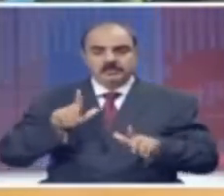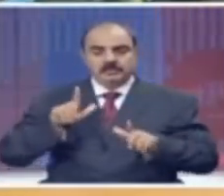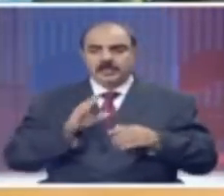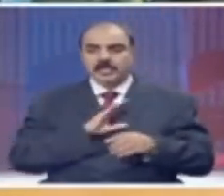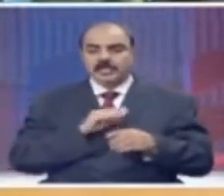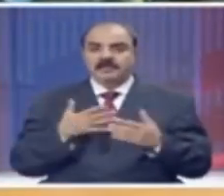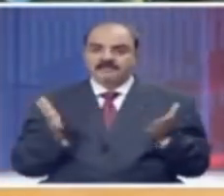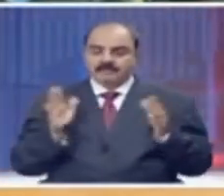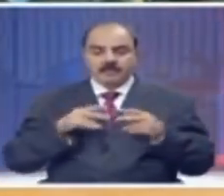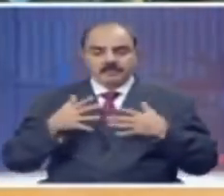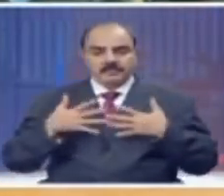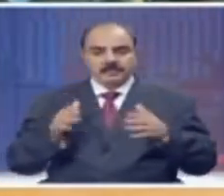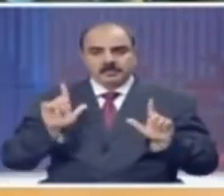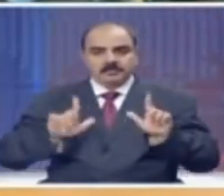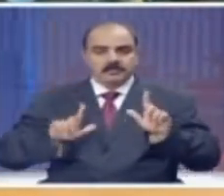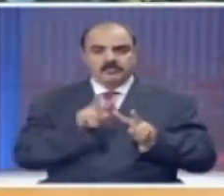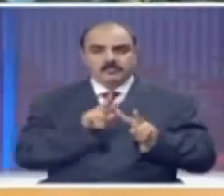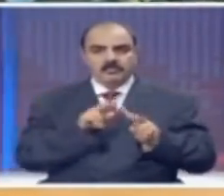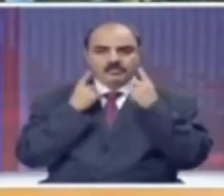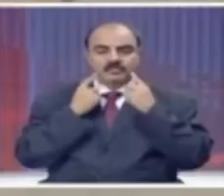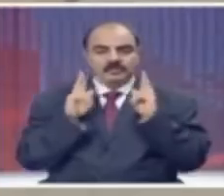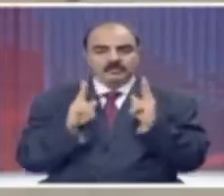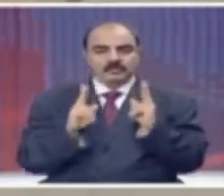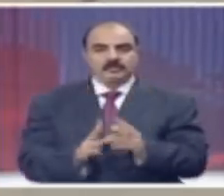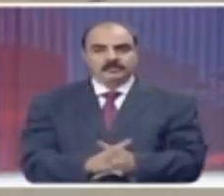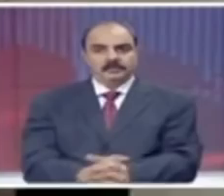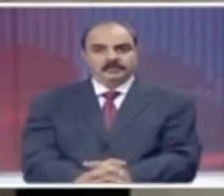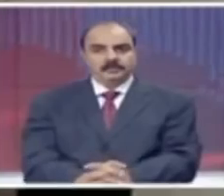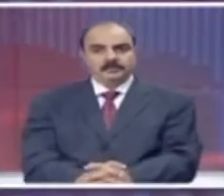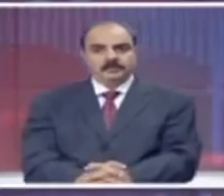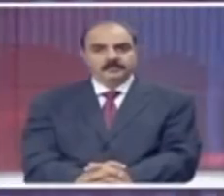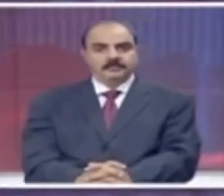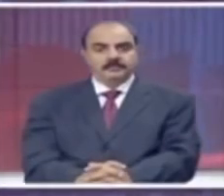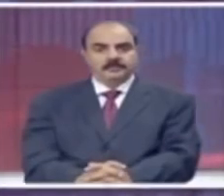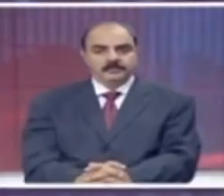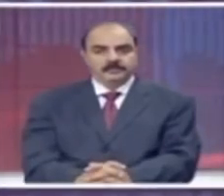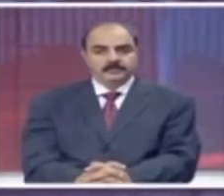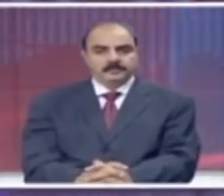قادة القوات المسلحة المصرية والسودانية.